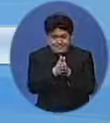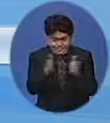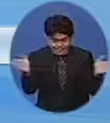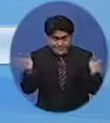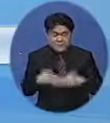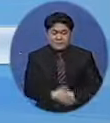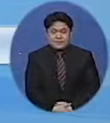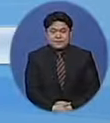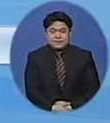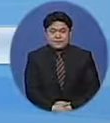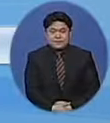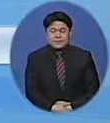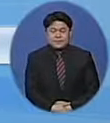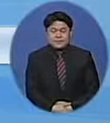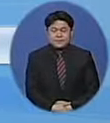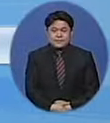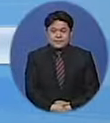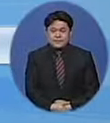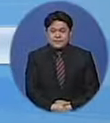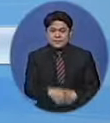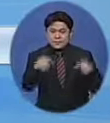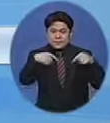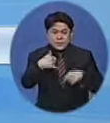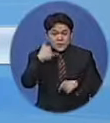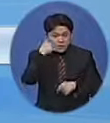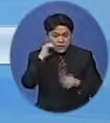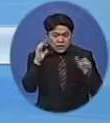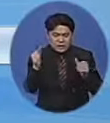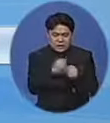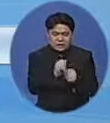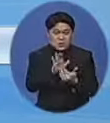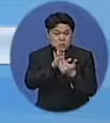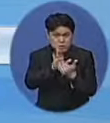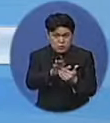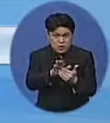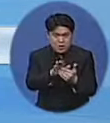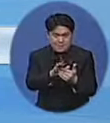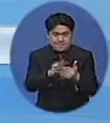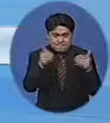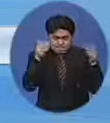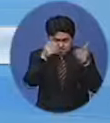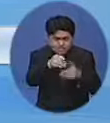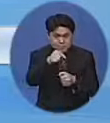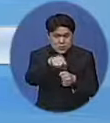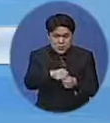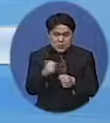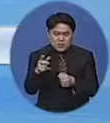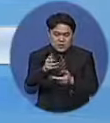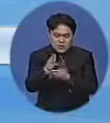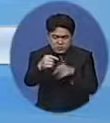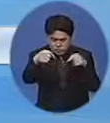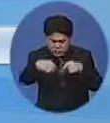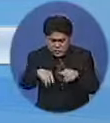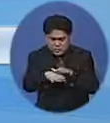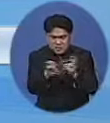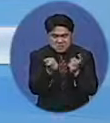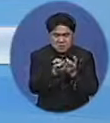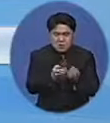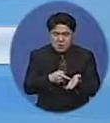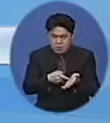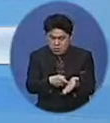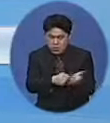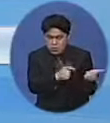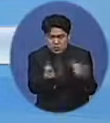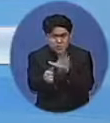시작했다고 밝혔습니다. 상담 전화는 아동학대 사전 예방에 초점을 맞추고 전문 상담과 해결 방안 제시